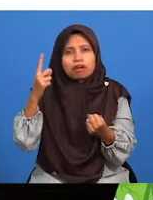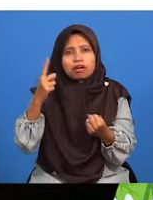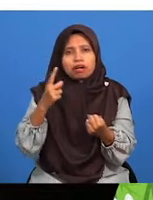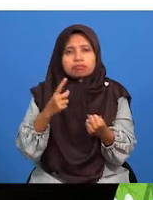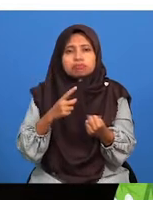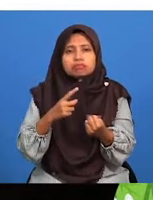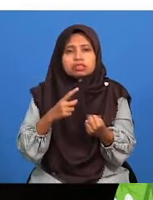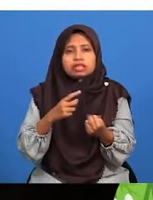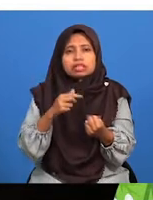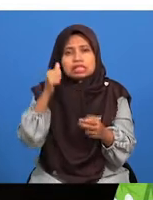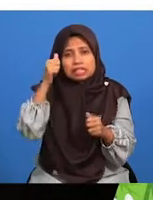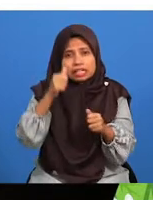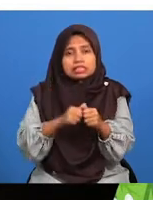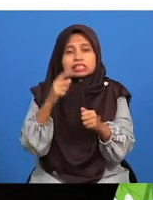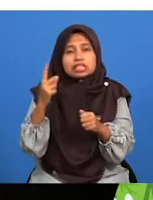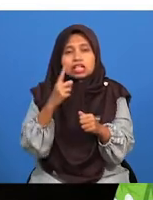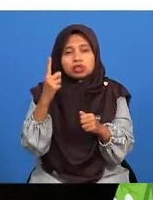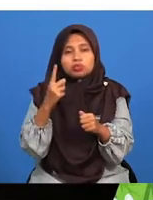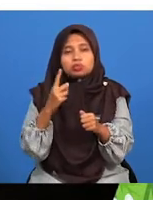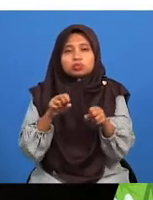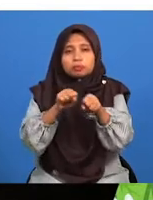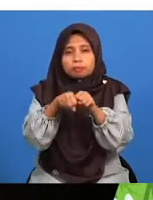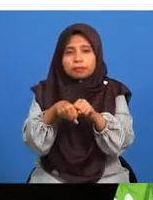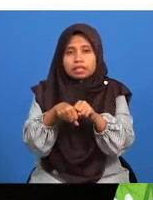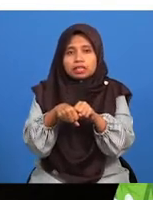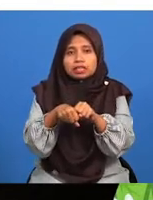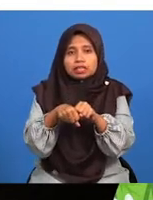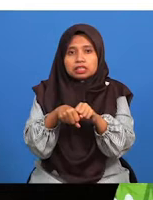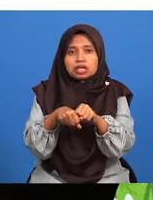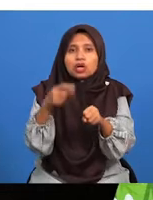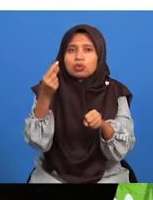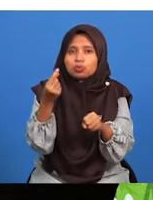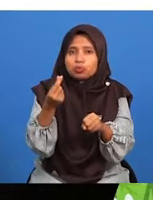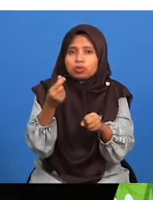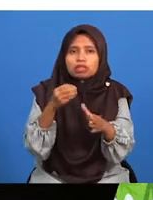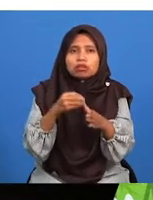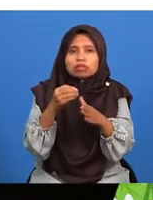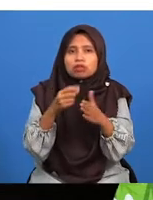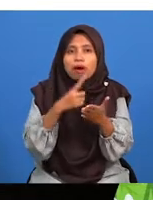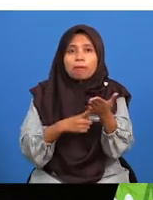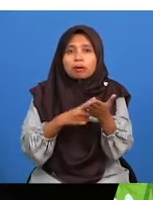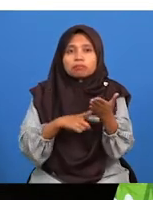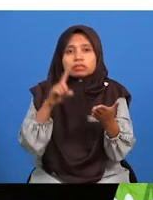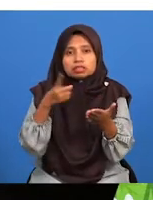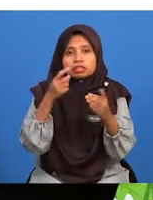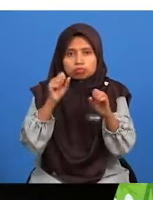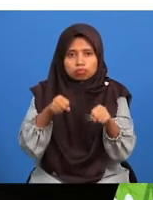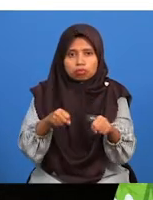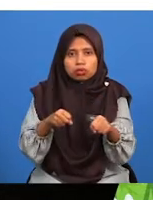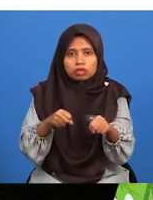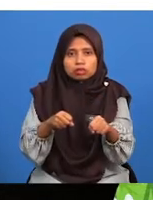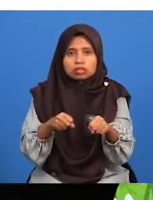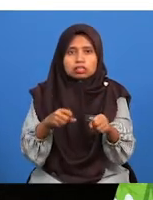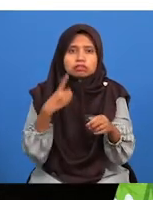cara kita menggunakan harta agar harta tersebut mampu menjadi bekalan kita